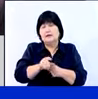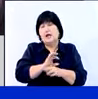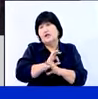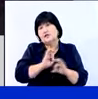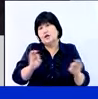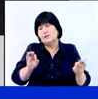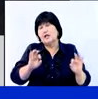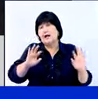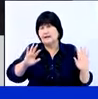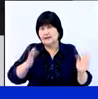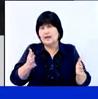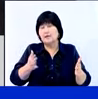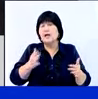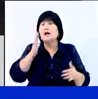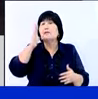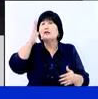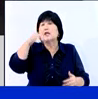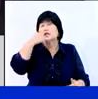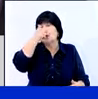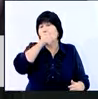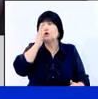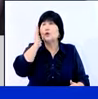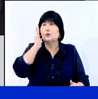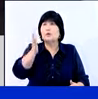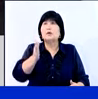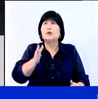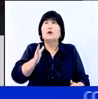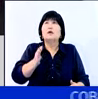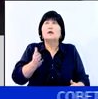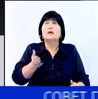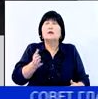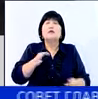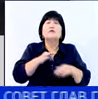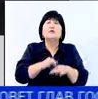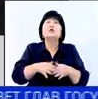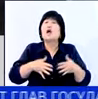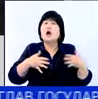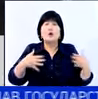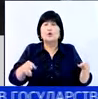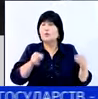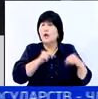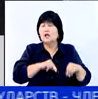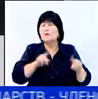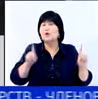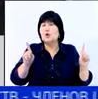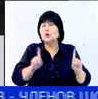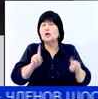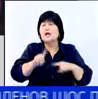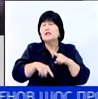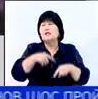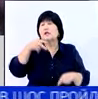Замечательное событие к предстоящему году, году волонтера. Ведется огромная работа, чтобы